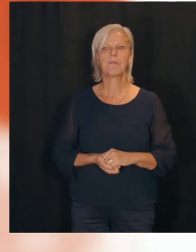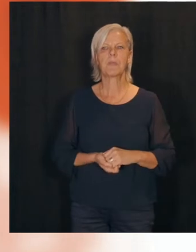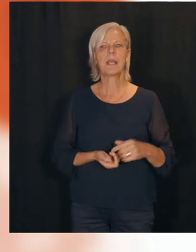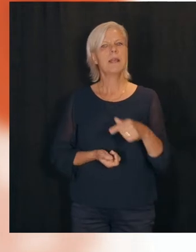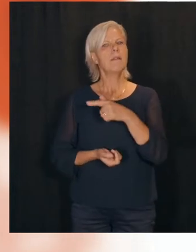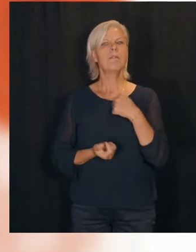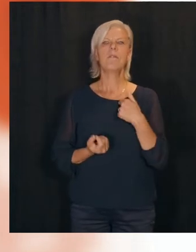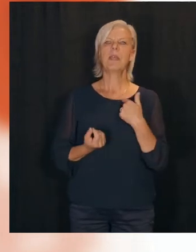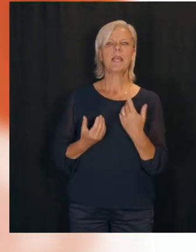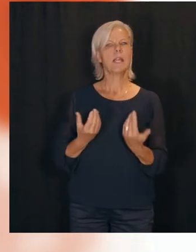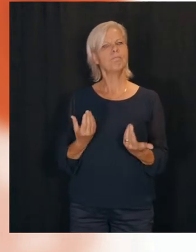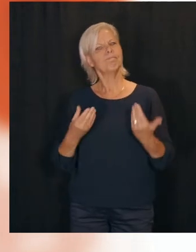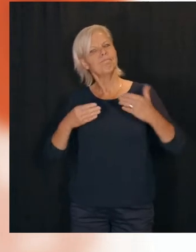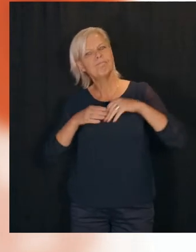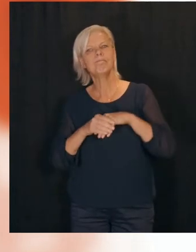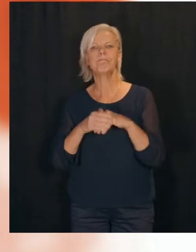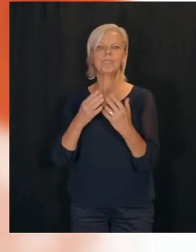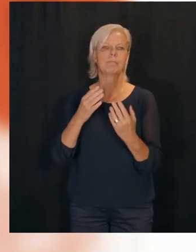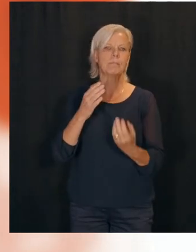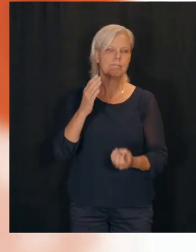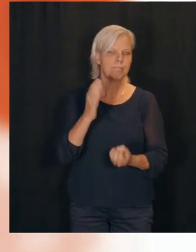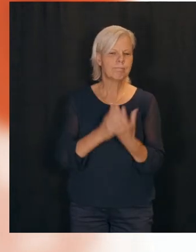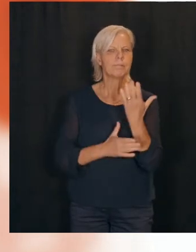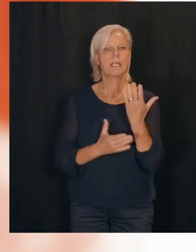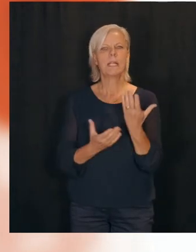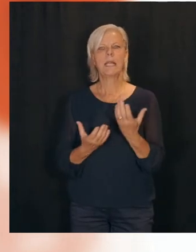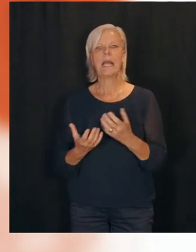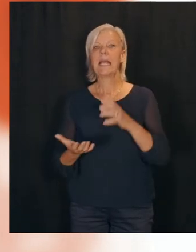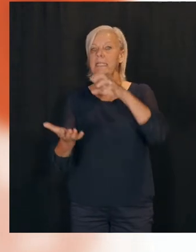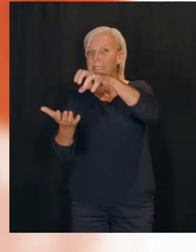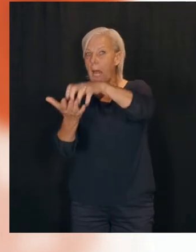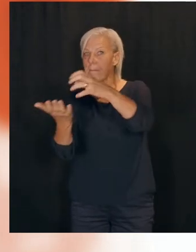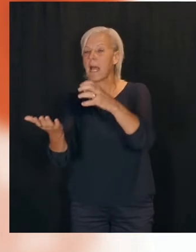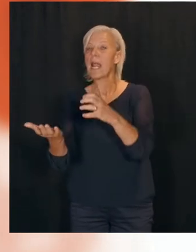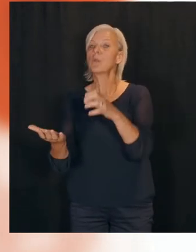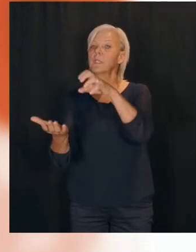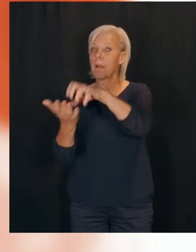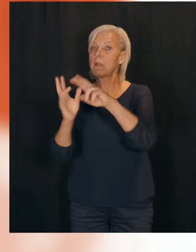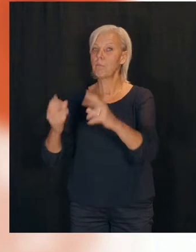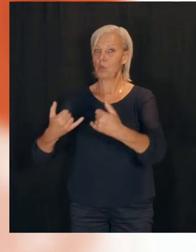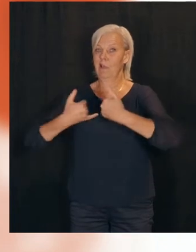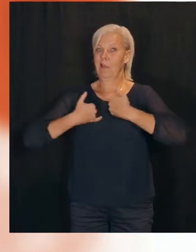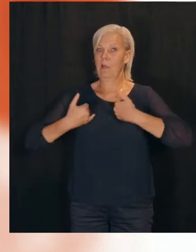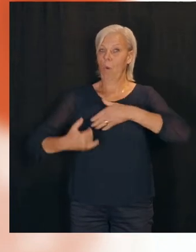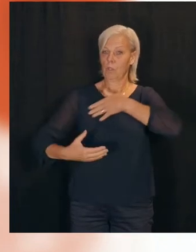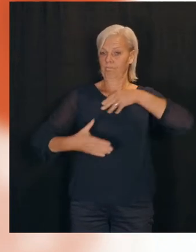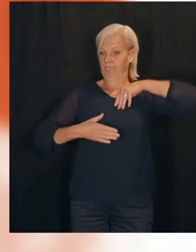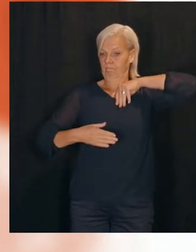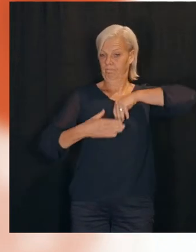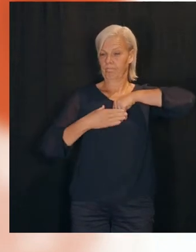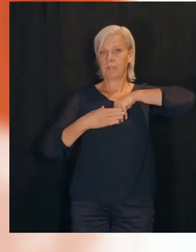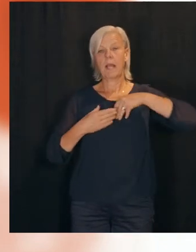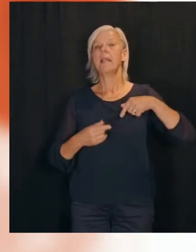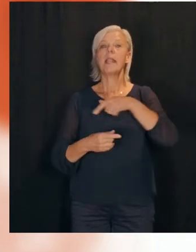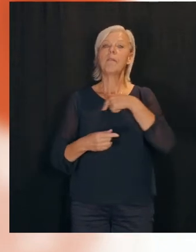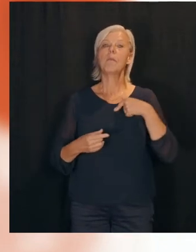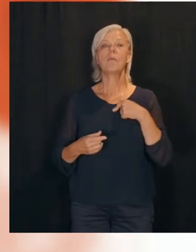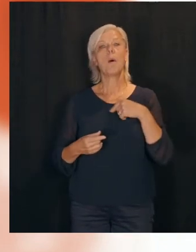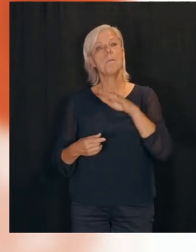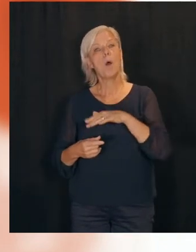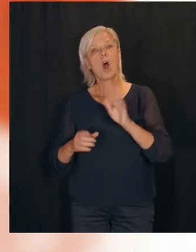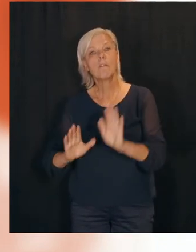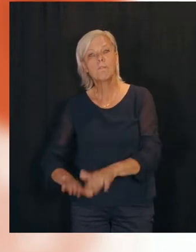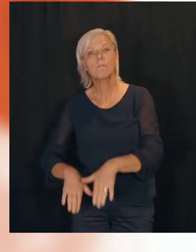växer vi in i samhället samtidigt som samhället växer in i oss. När ett barn föds så är det väldigt mycket